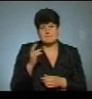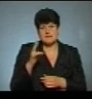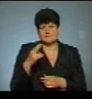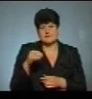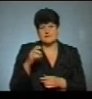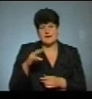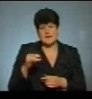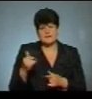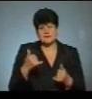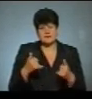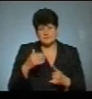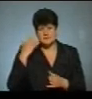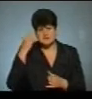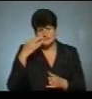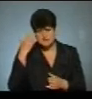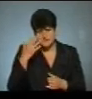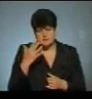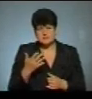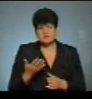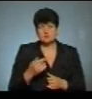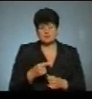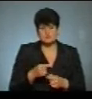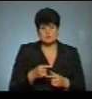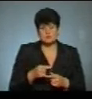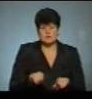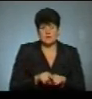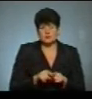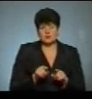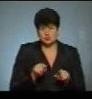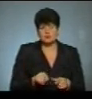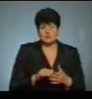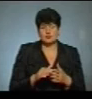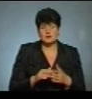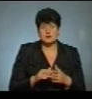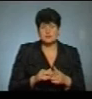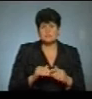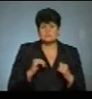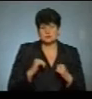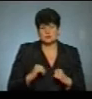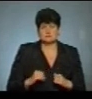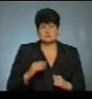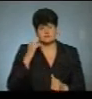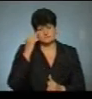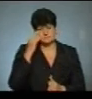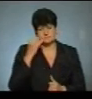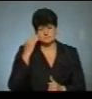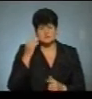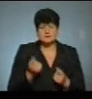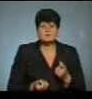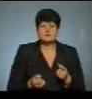таблиця Менділєєва в умовах спокою повного, то тут так само інкубаційний період для